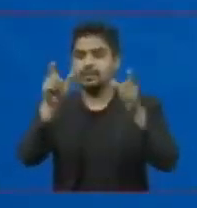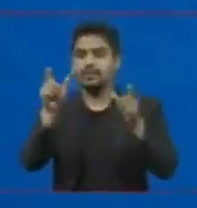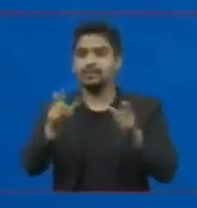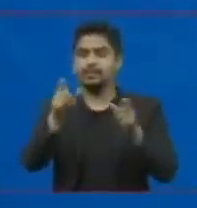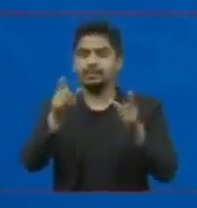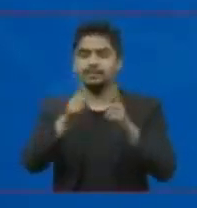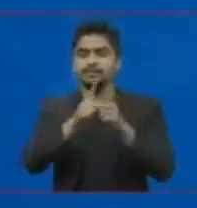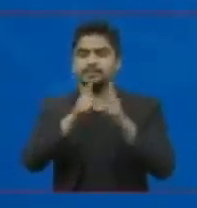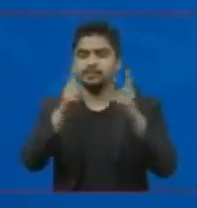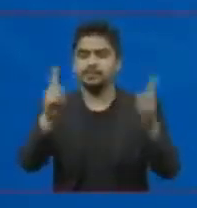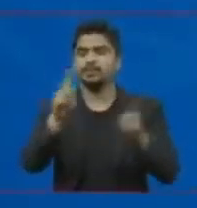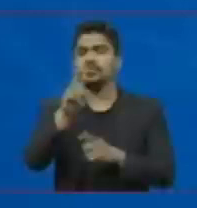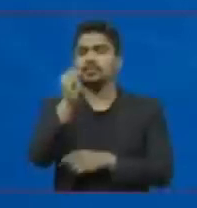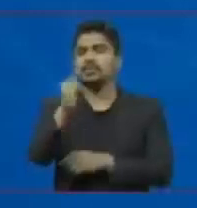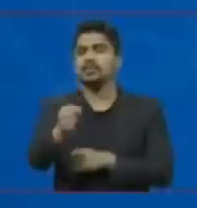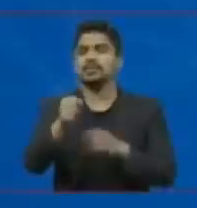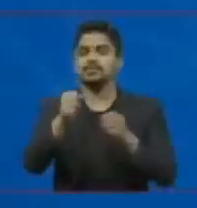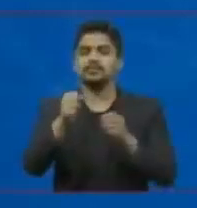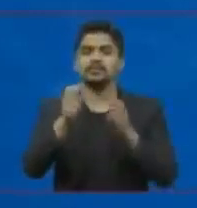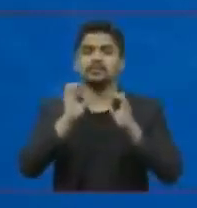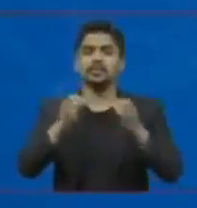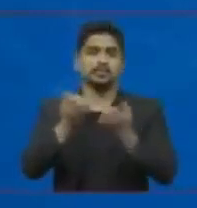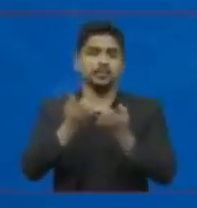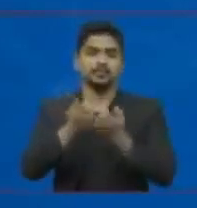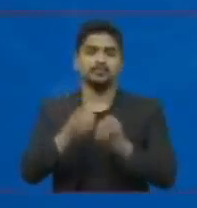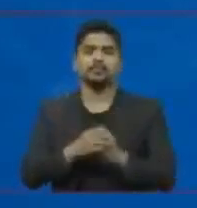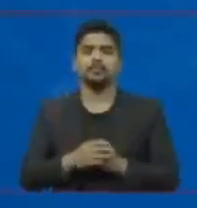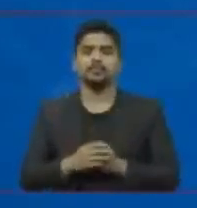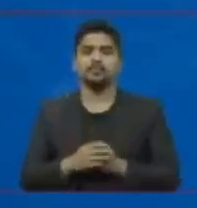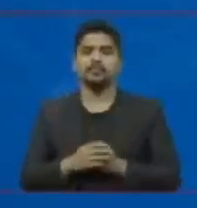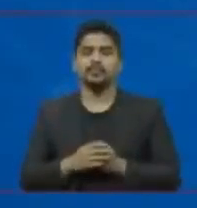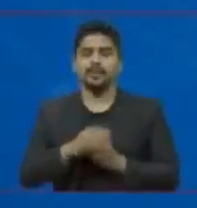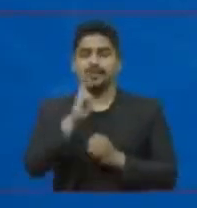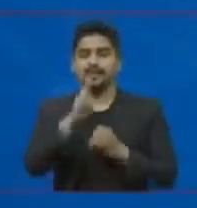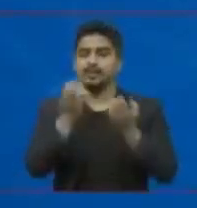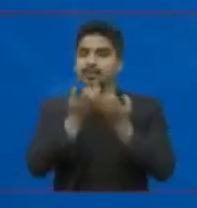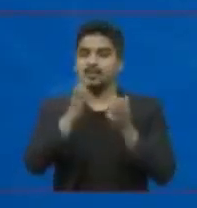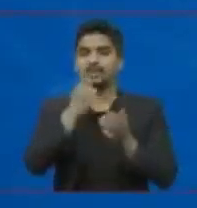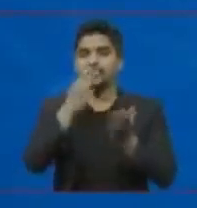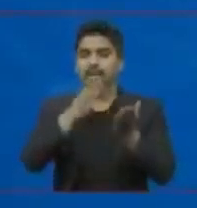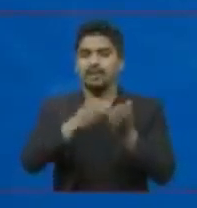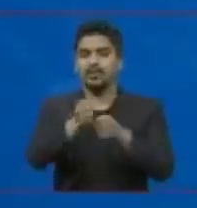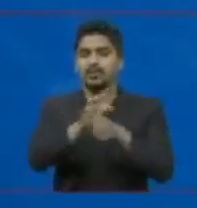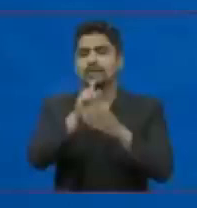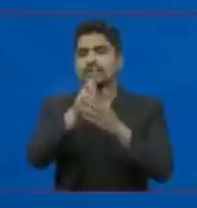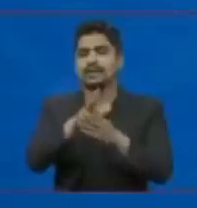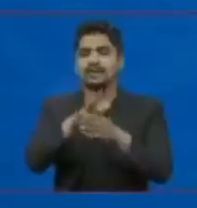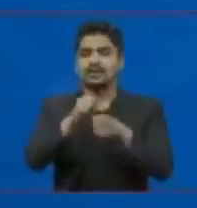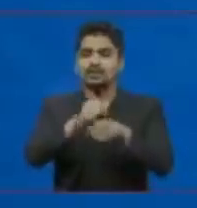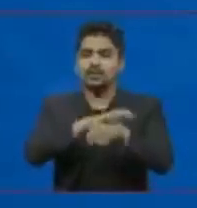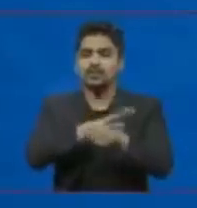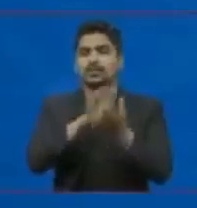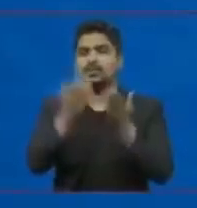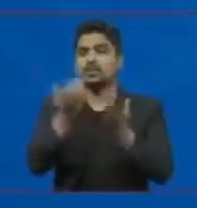प्रस्ताव लैजाने पनि निर्णय गरेको छ। यस्तै बैठकले भारतबाट आउनेहरूको सीमानाकामा स्वास्थ्य परीक्षण तथा एन्टिजेन परीक्षणका लागि